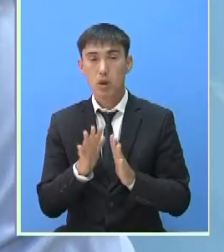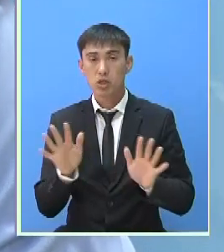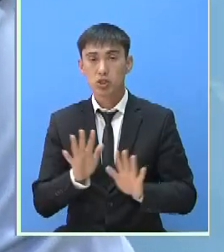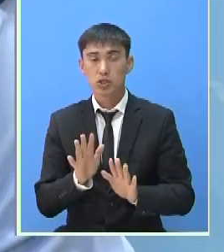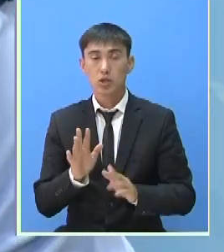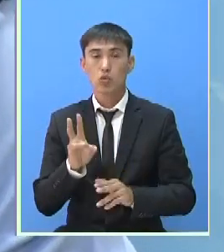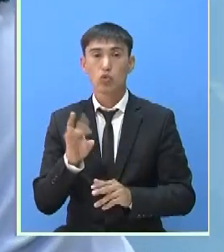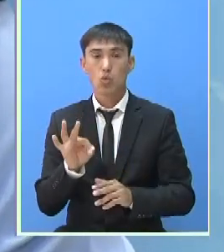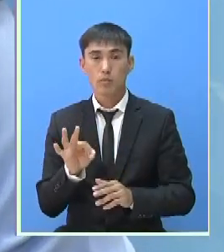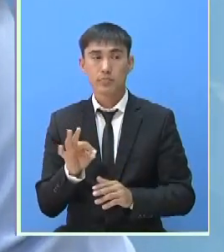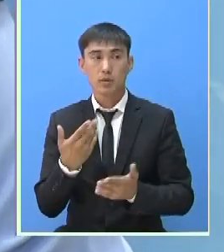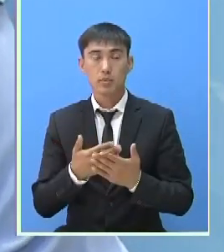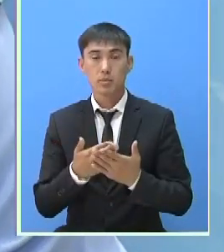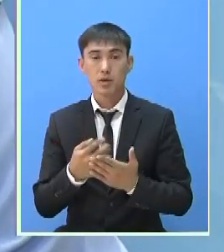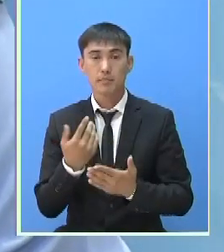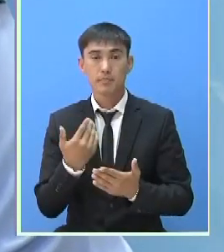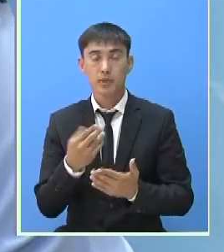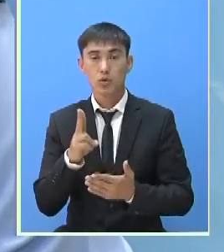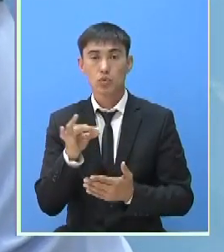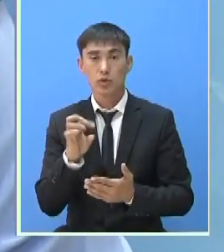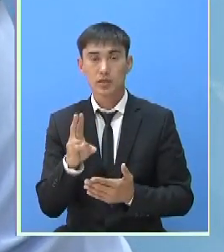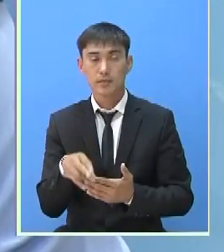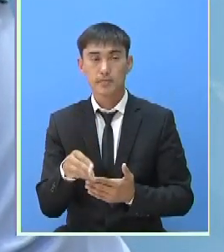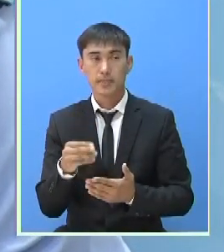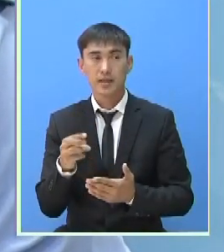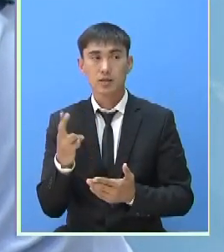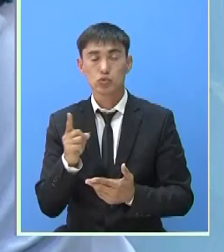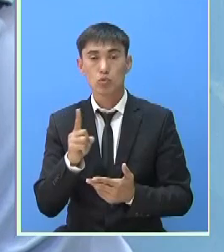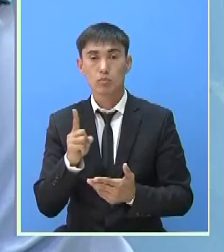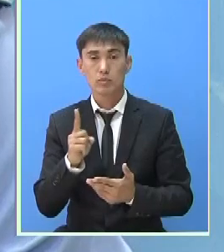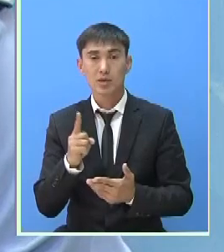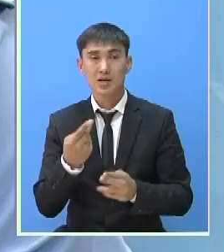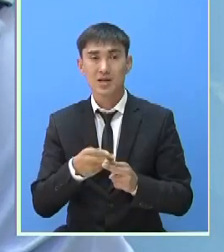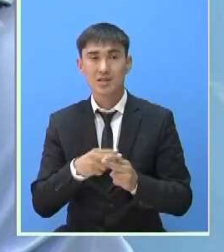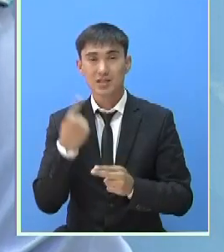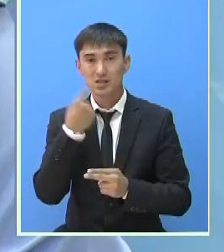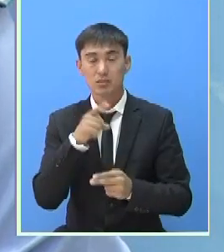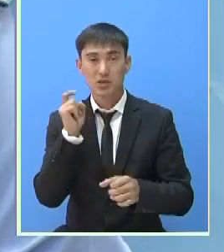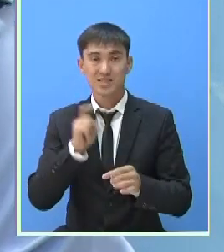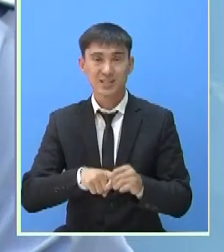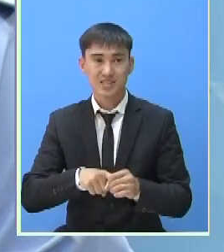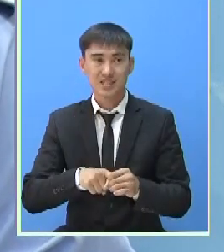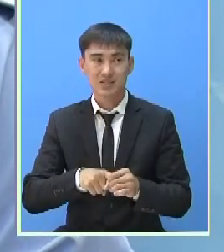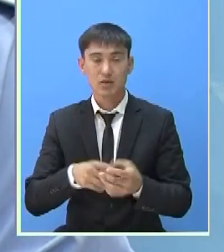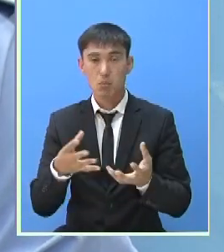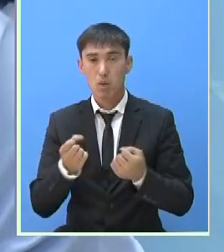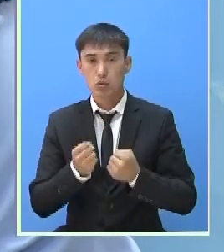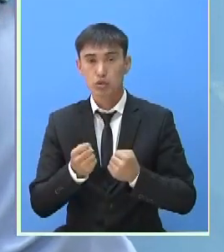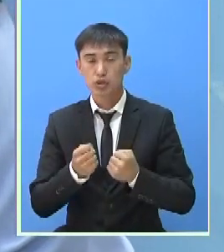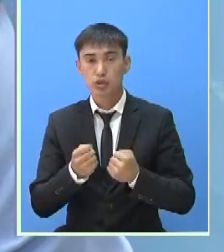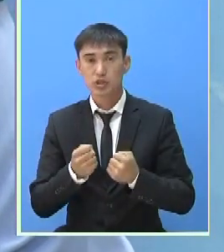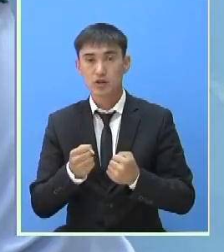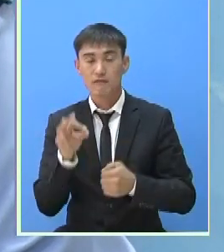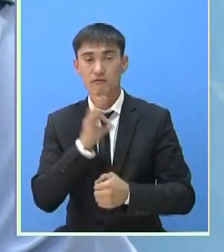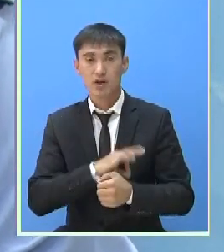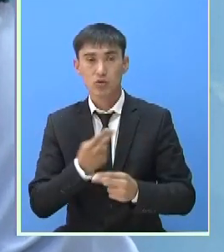поскольку даже если, к примеру, даже привести QNET, для того, чтобы эти лица были зарегистрированы, получили какую-то там